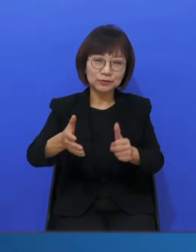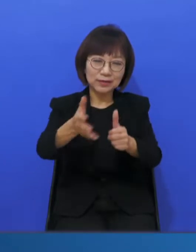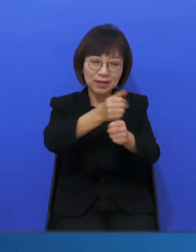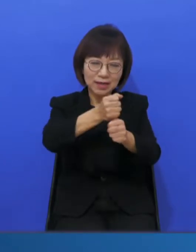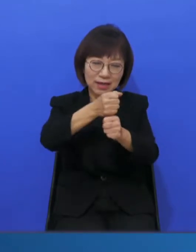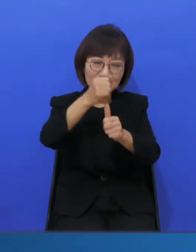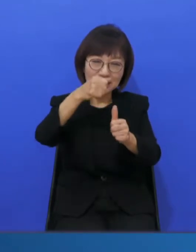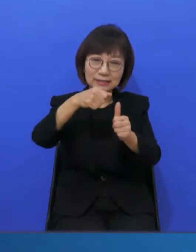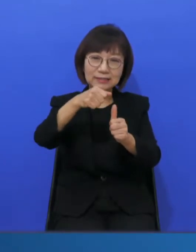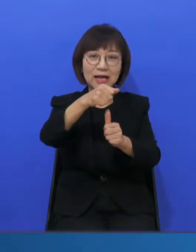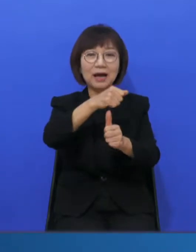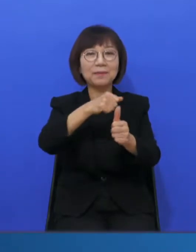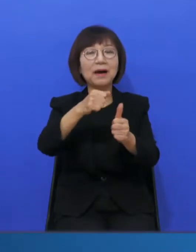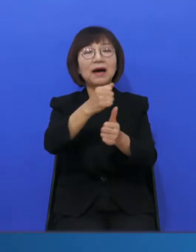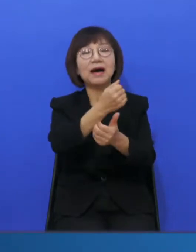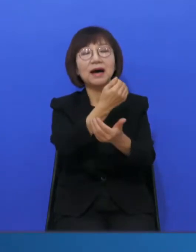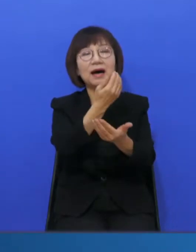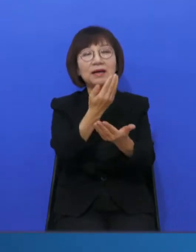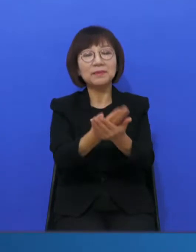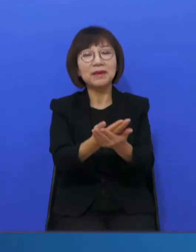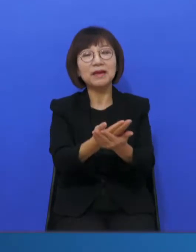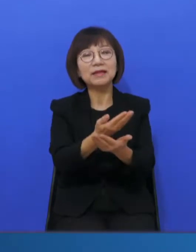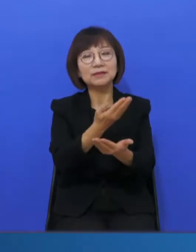나를 굳게 잡아